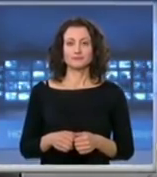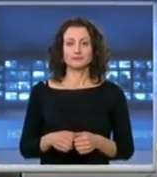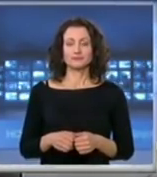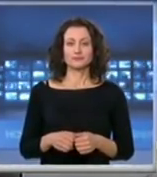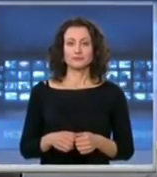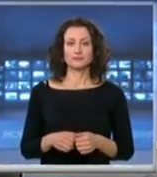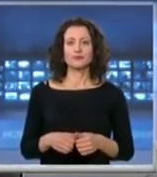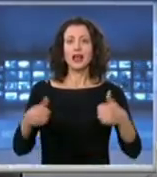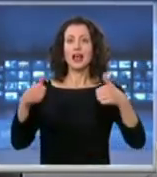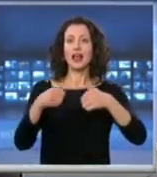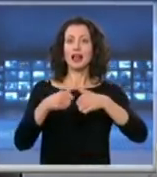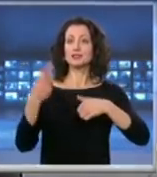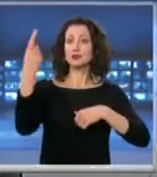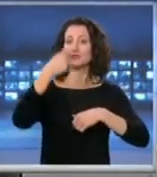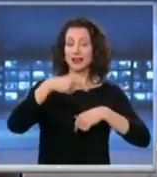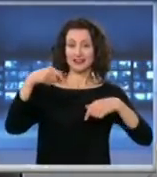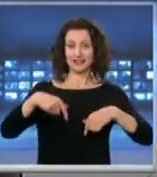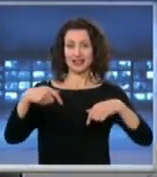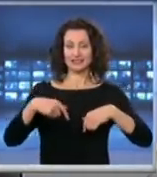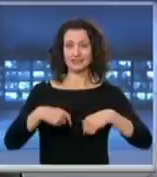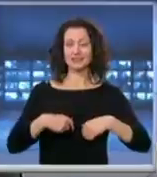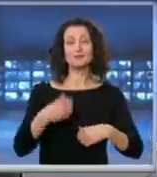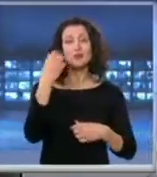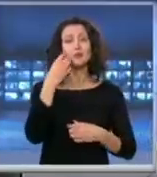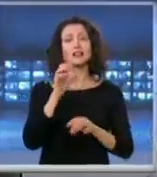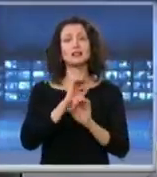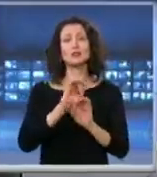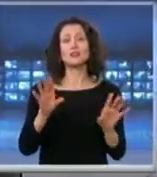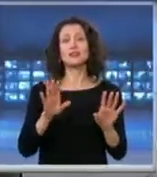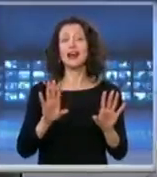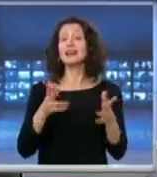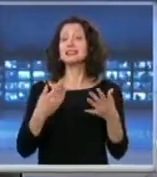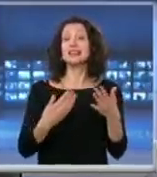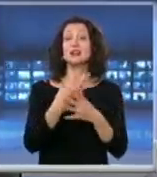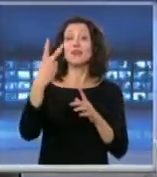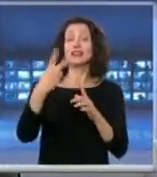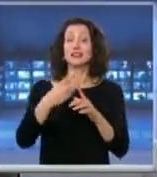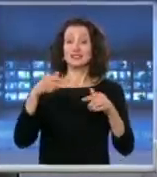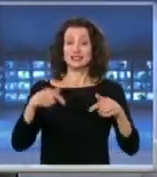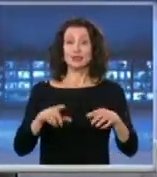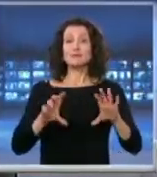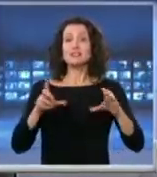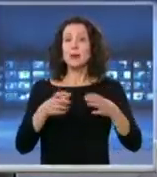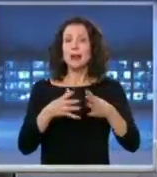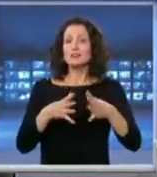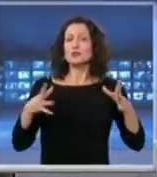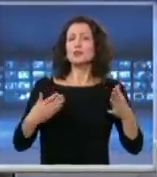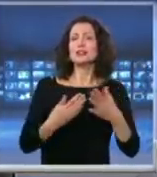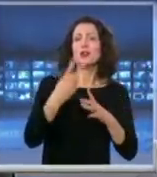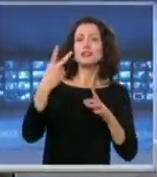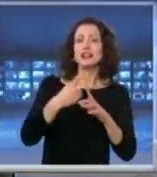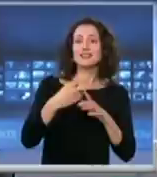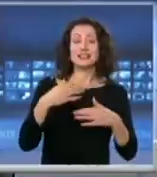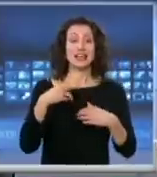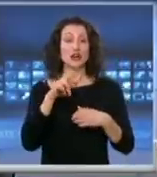На Лазаров ден добрата новина за Нова. Семейството ни се увеличи с още един член. Колегата ни Деница Суруджийска роди